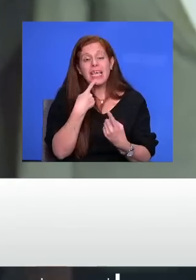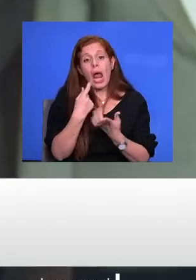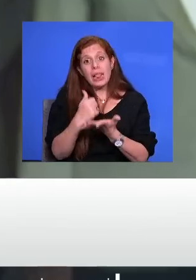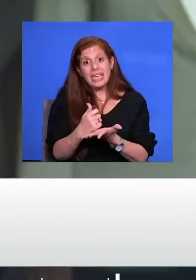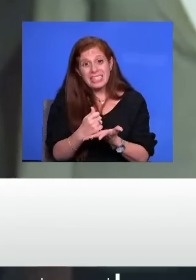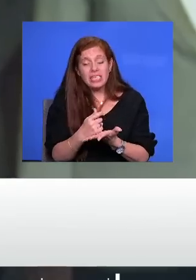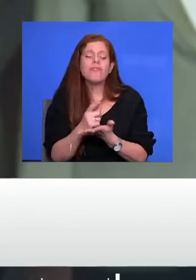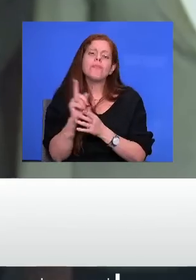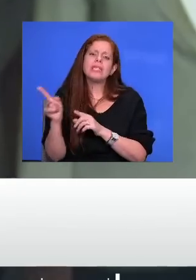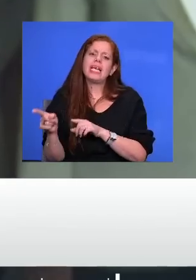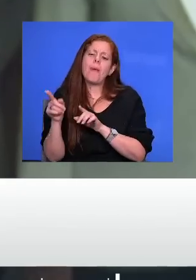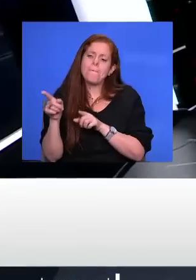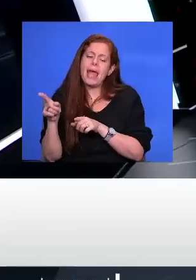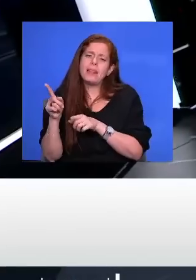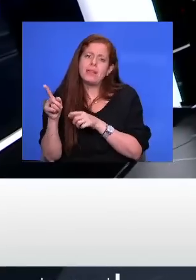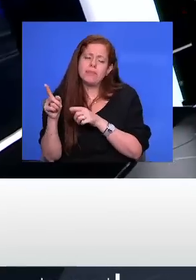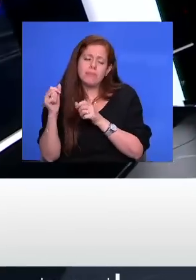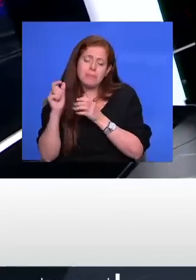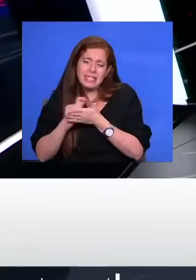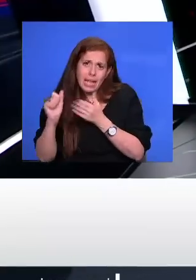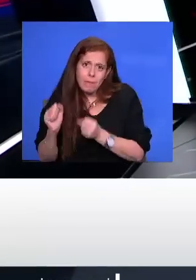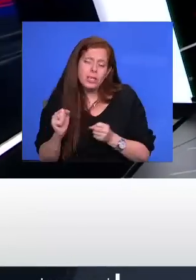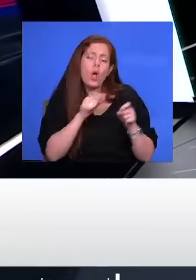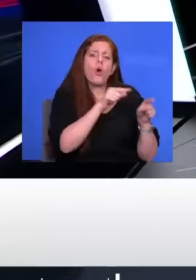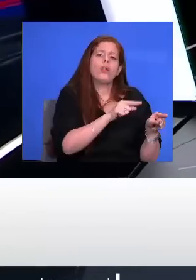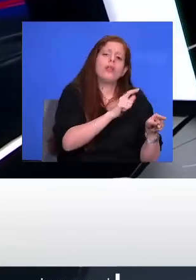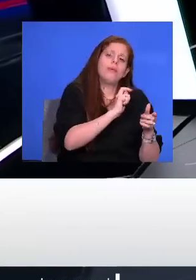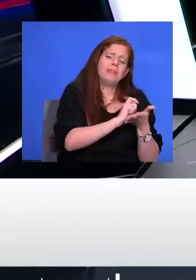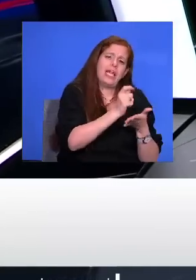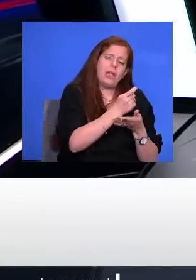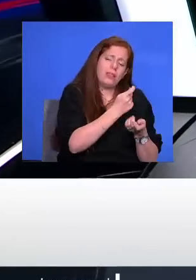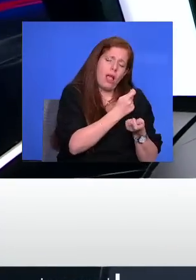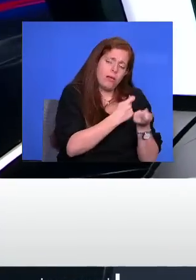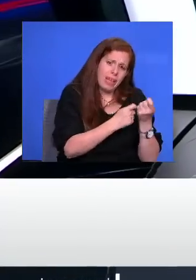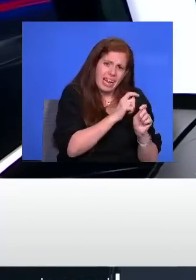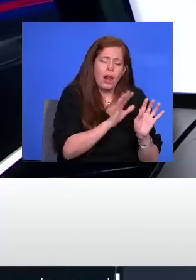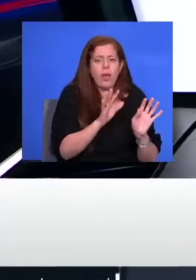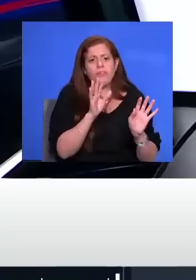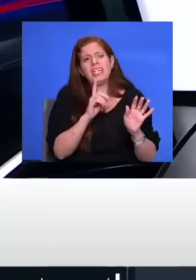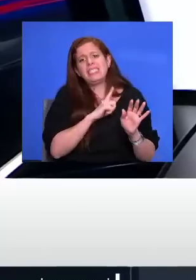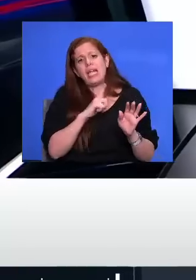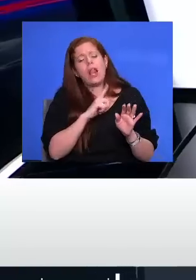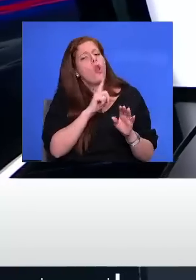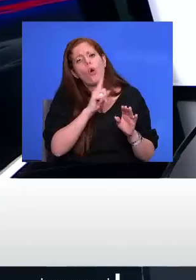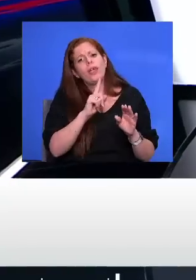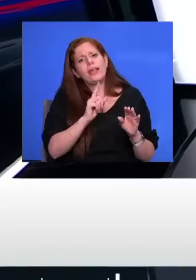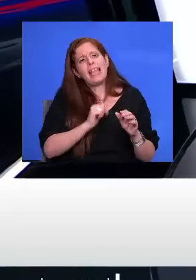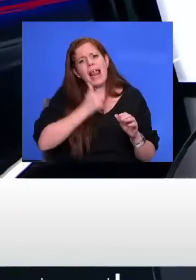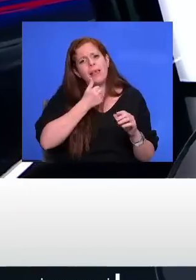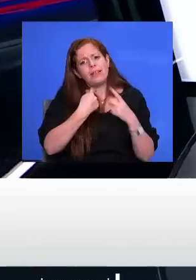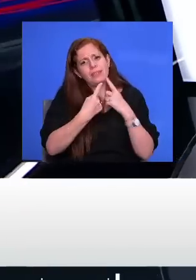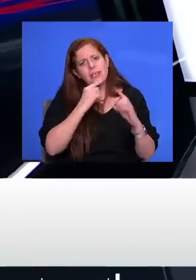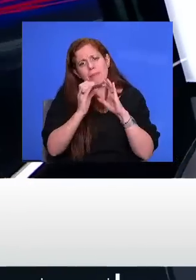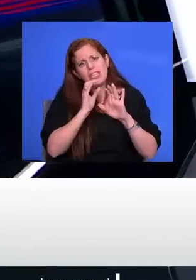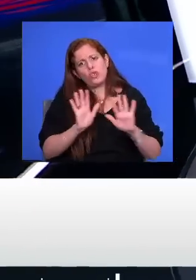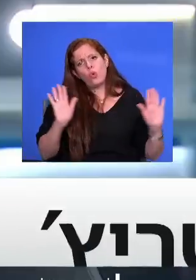הביטחון באופן שוטף. צהל ימשיך לנהל את השיח התקציבי בחדרים הרלוונטיים לכך, ולא בתקשורת. תודה רבה. תודה,